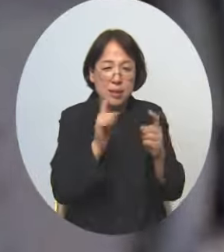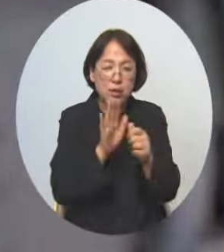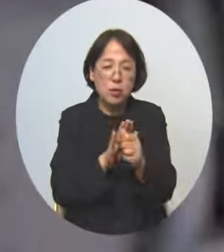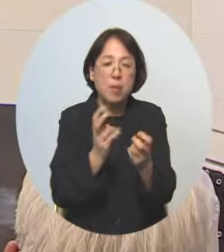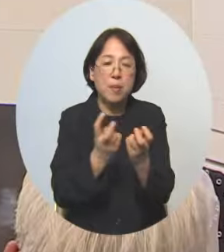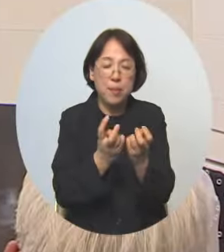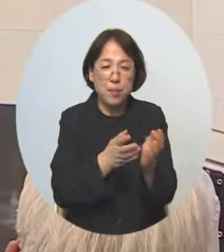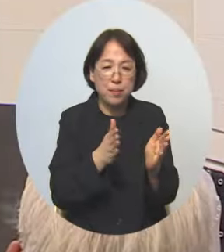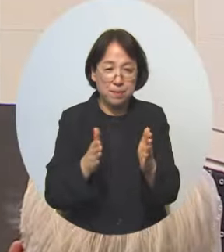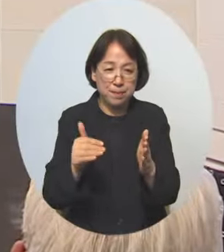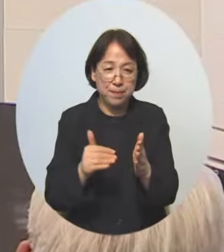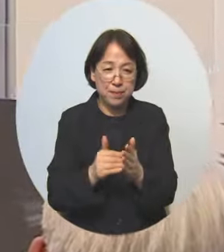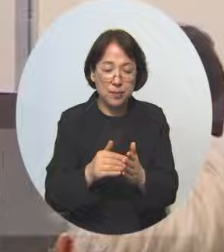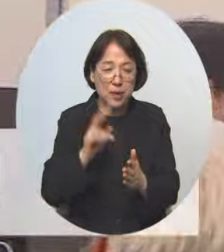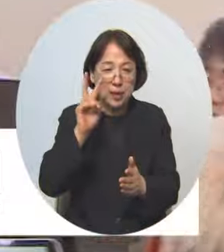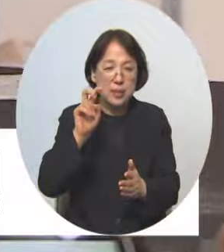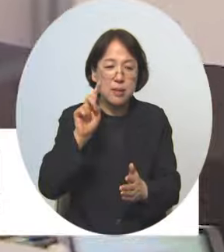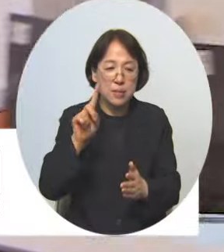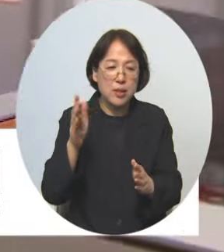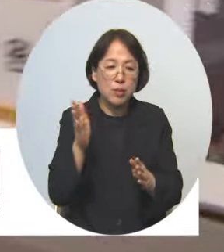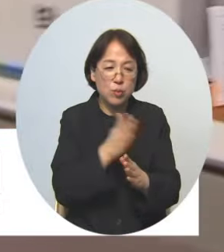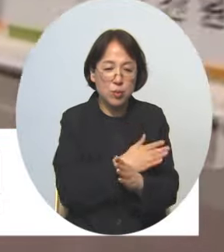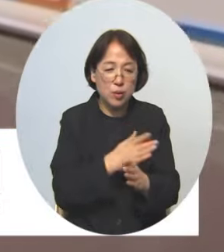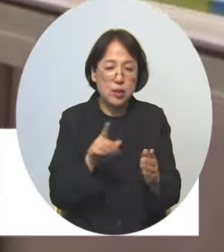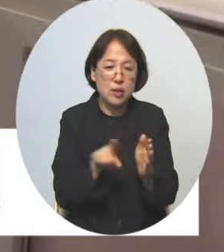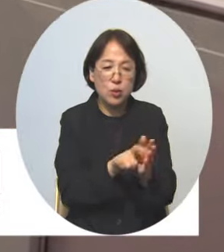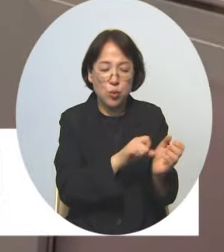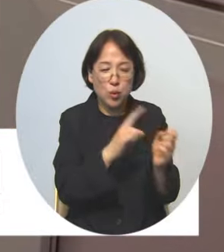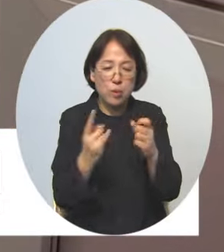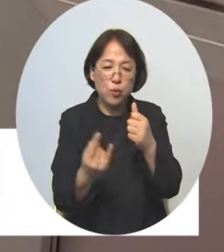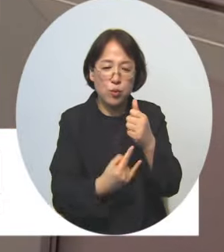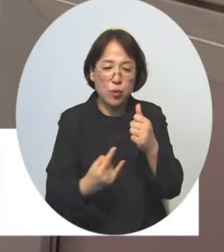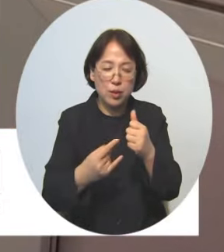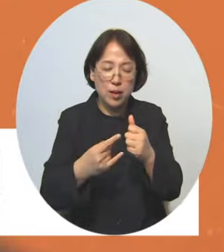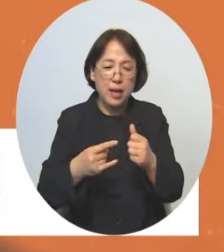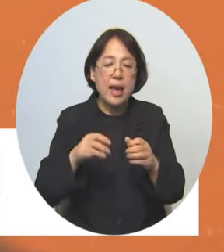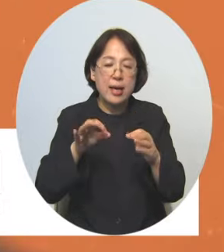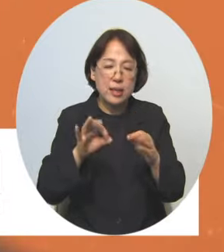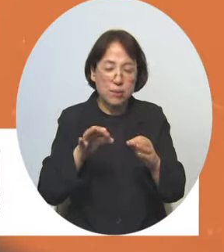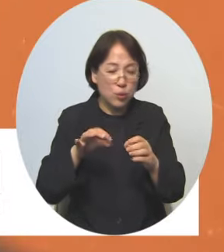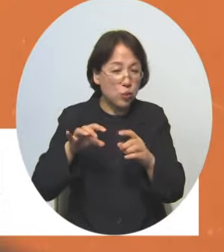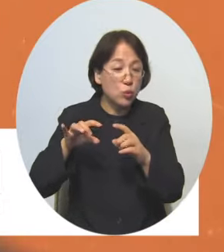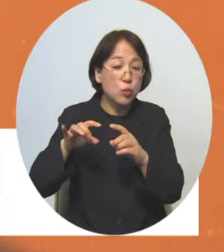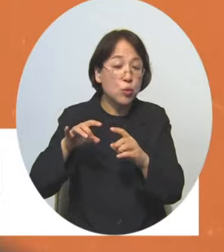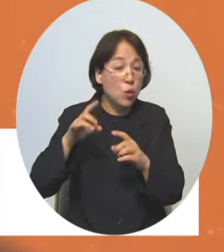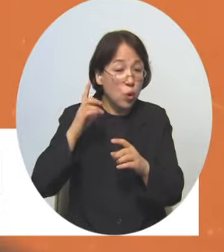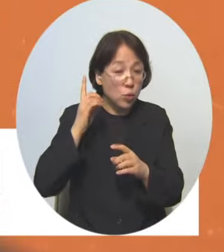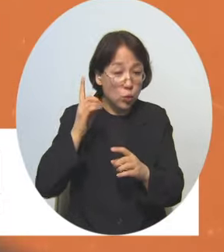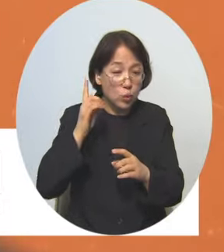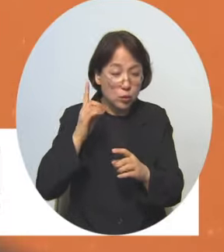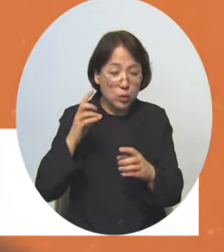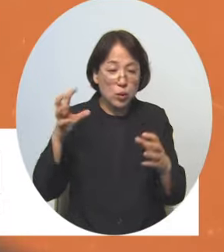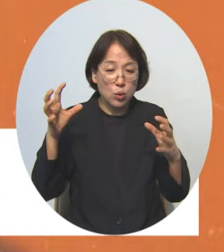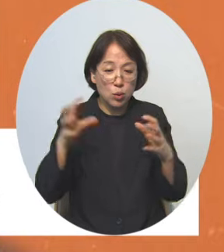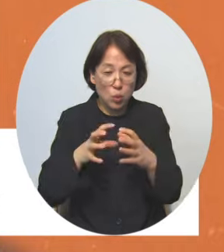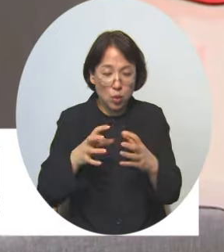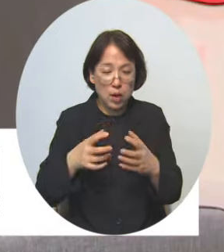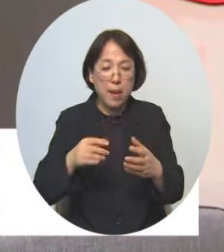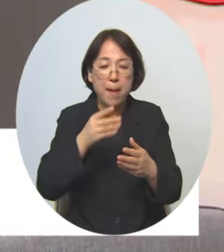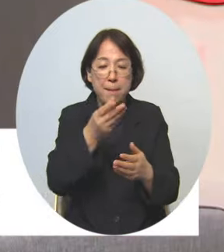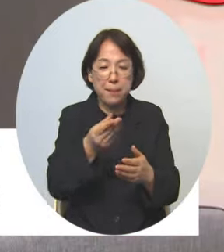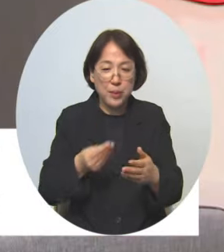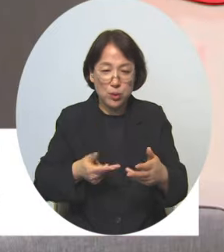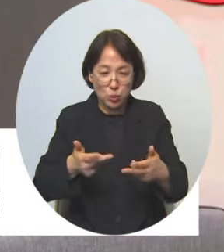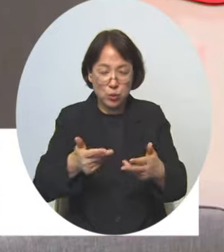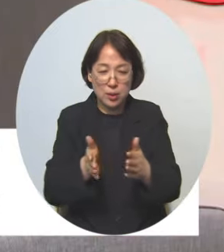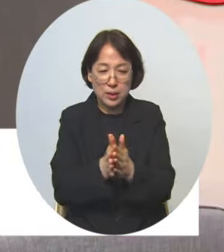마련했습니다. 21일부터 신용회복위원회 금융통신 통합채무조정이 시행됩니다. 대출 등